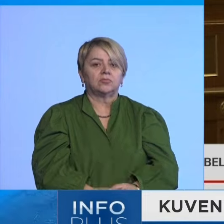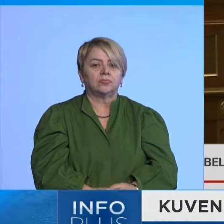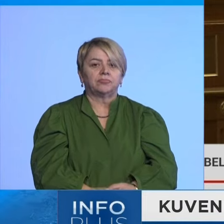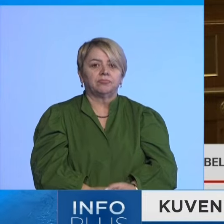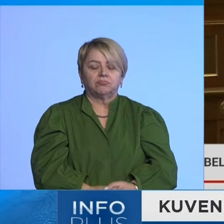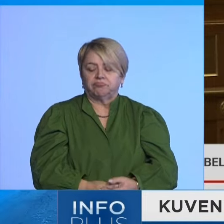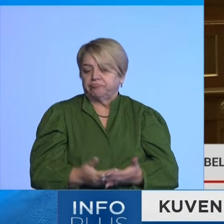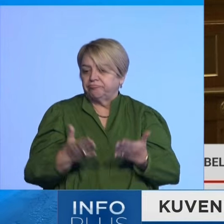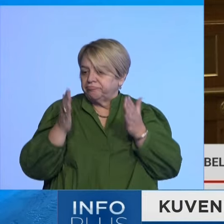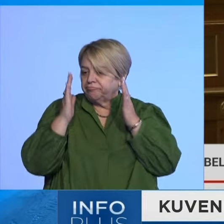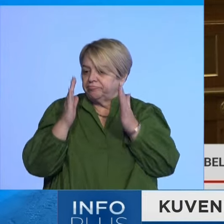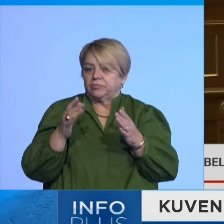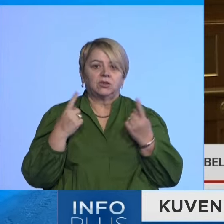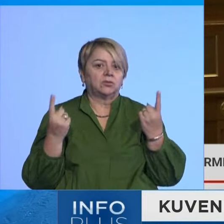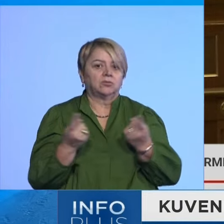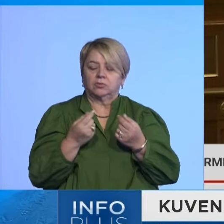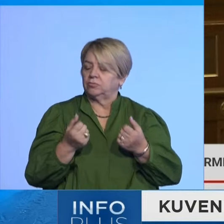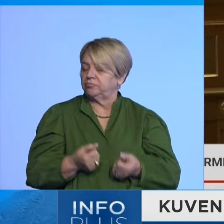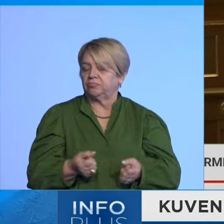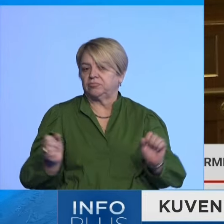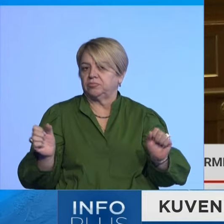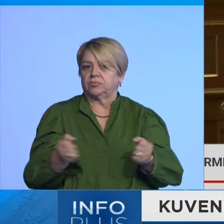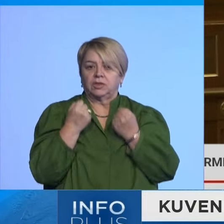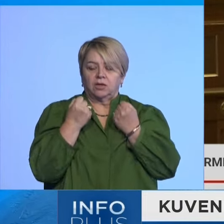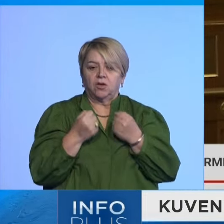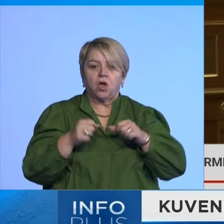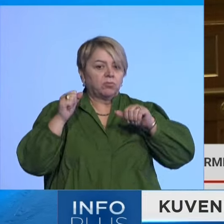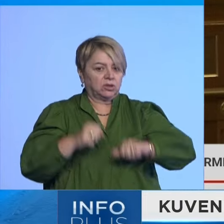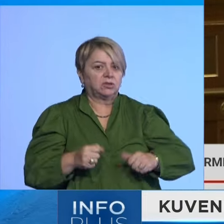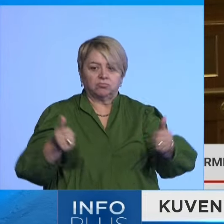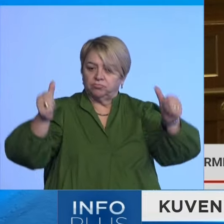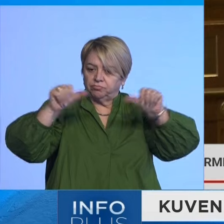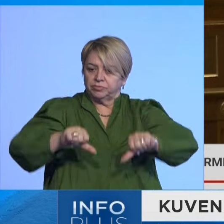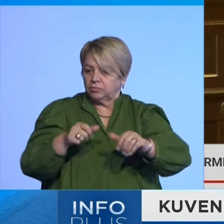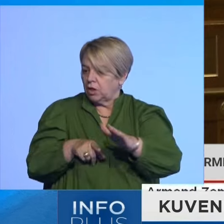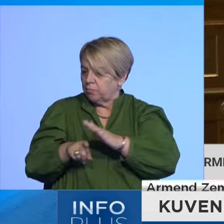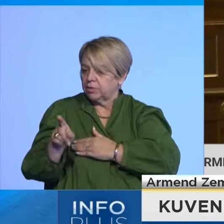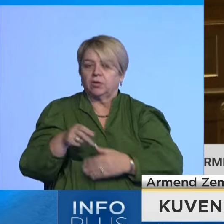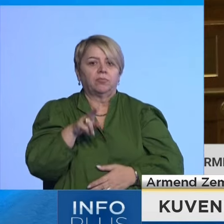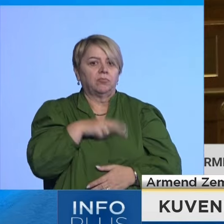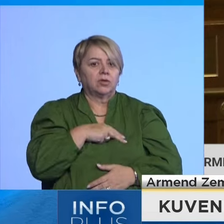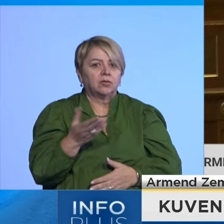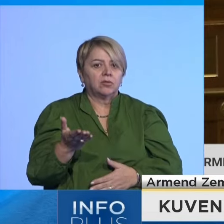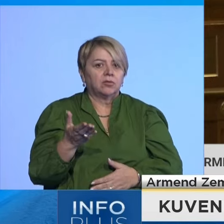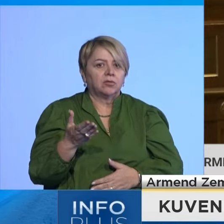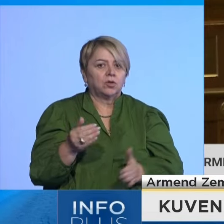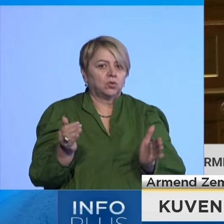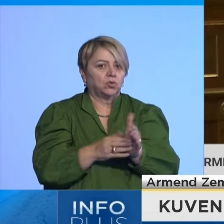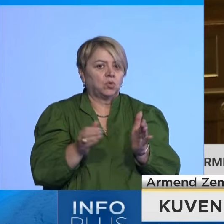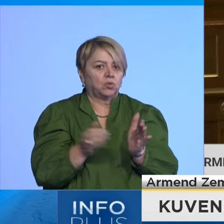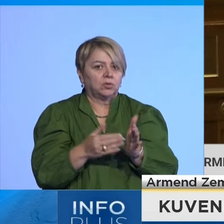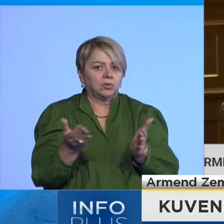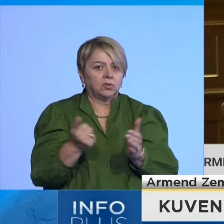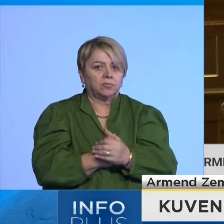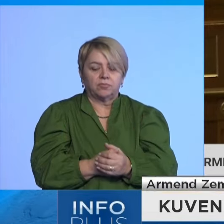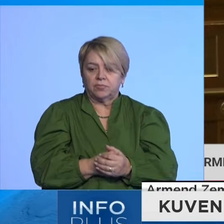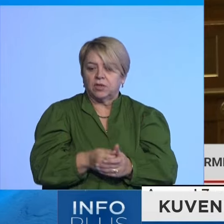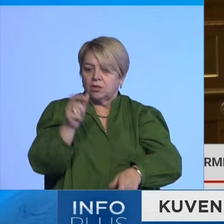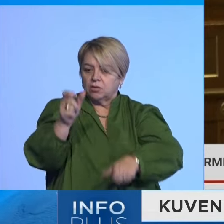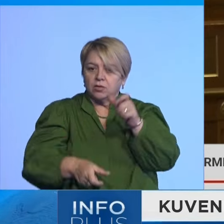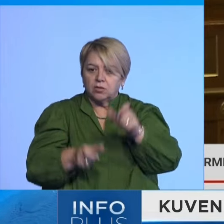Për bes është situate mjerushme. Kjo pushtet i dështuar po ik edhe përgjësis që duhet të jep para